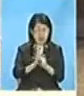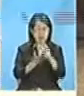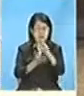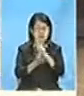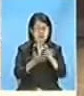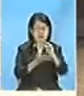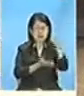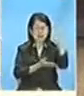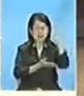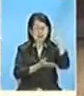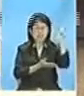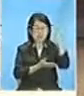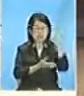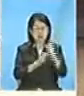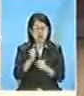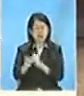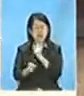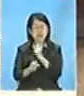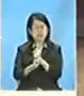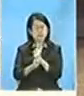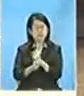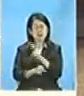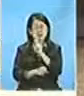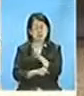วิทยาลัยธรรมศาสตร์ปีพ.ศ.